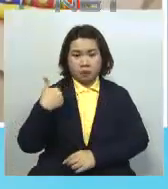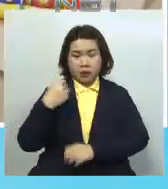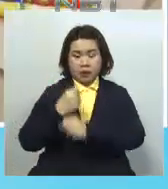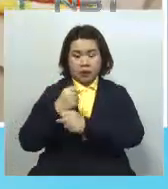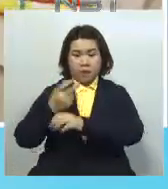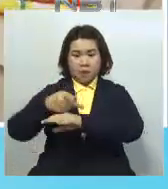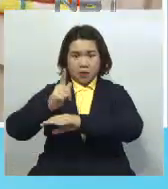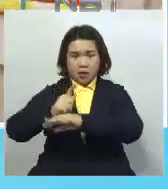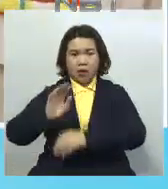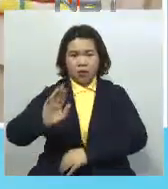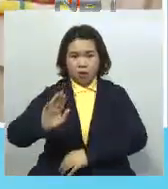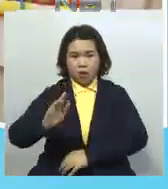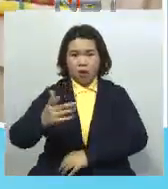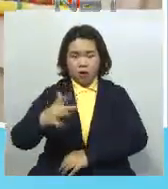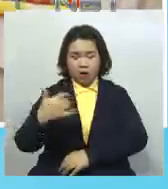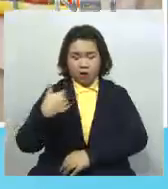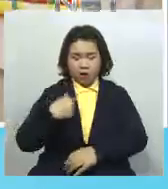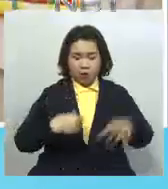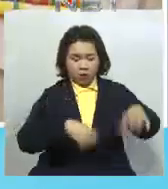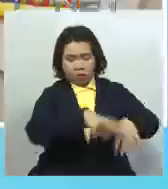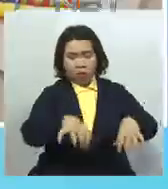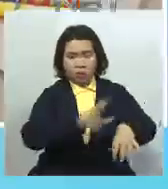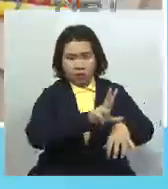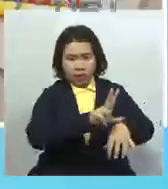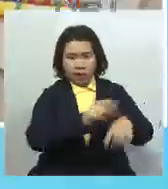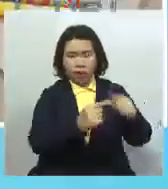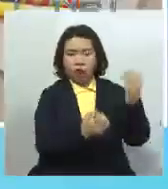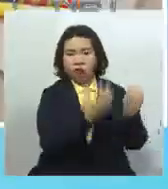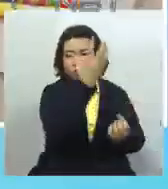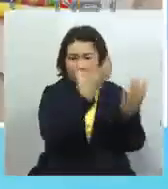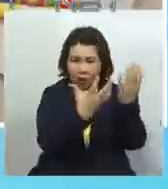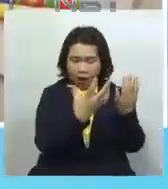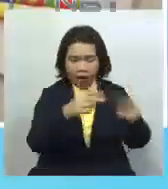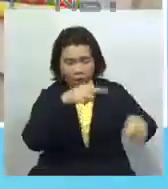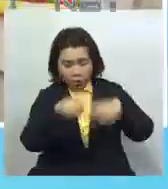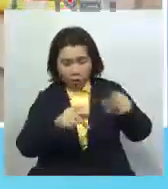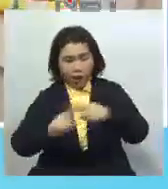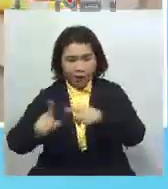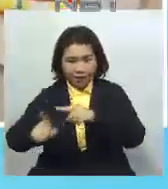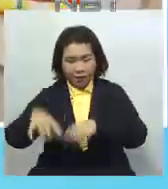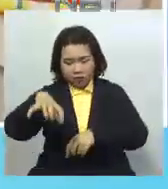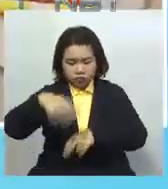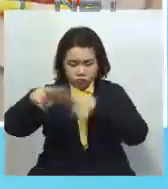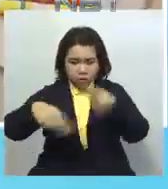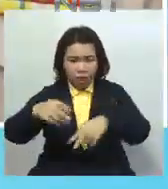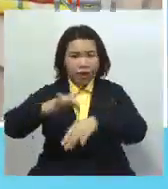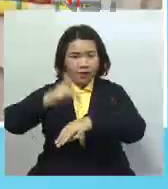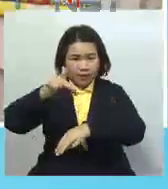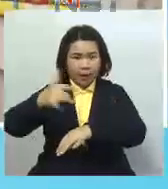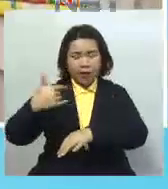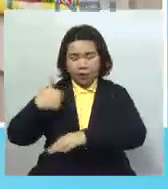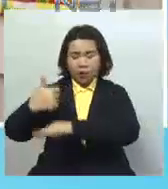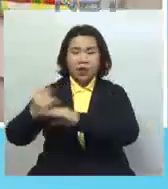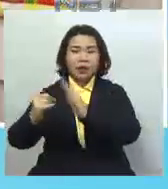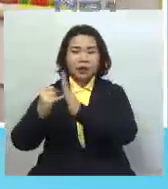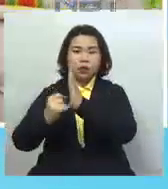ประธานนะฮะแล้วก็มีอธิบดี3กรมก็คือกรมอุทยานกรมป่าไม้กรมควบคุมมลพิษรวมทั้งผู้ว่าราชการจังหวัดเชียง